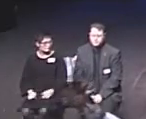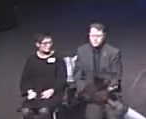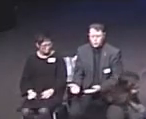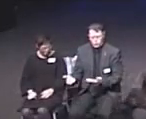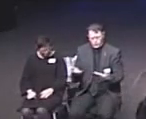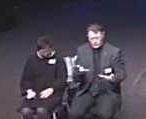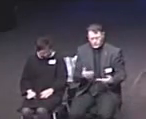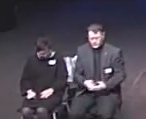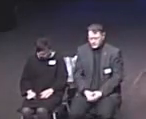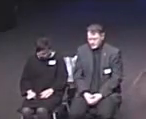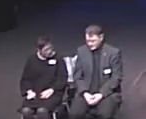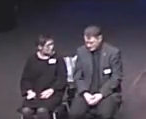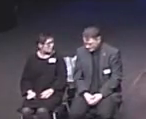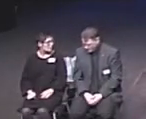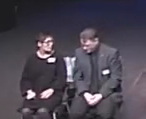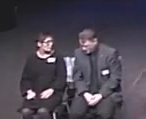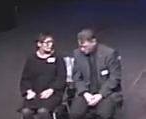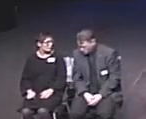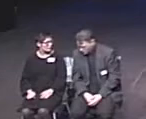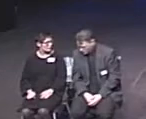Olkaa hyvä.